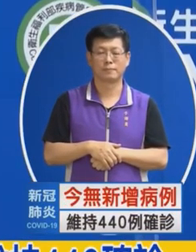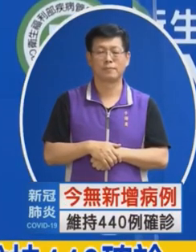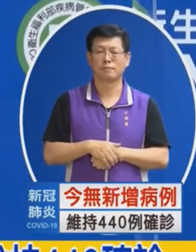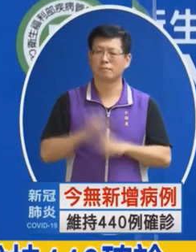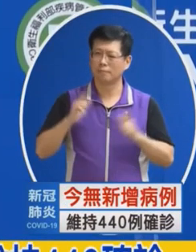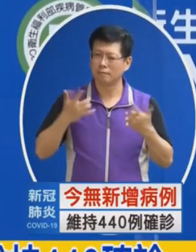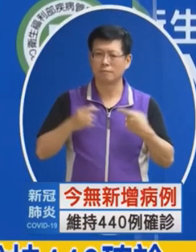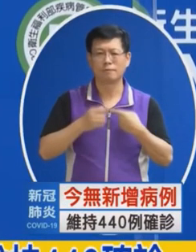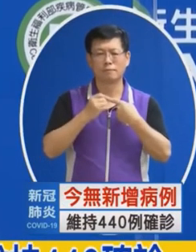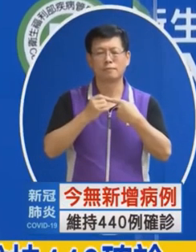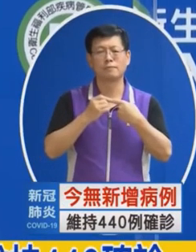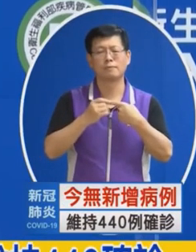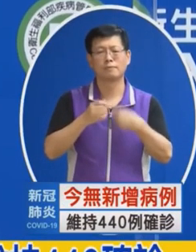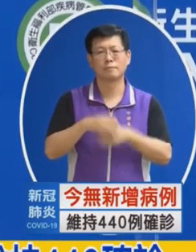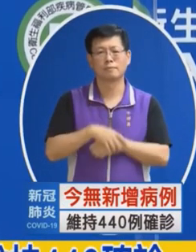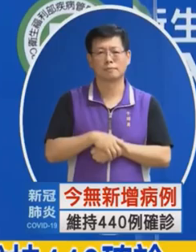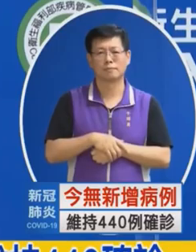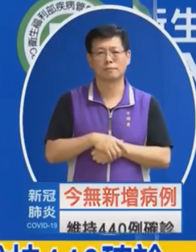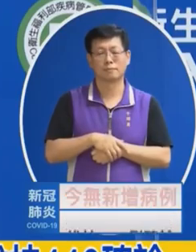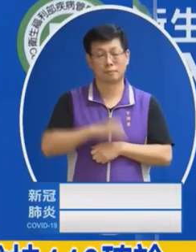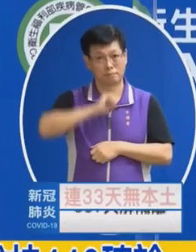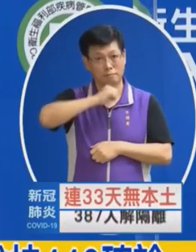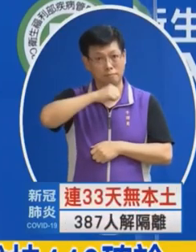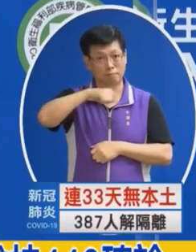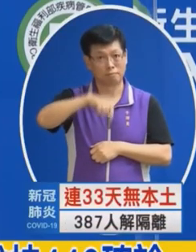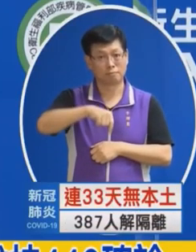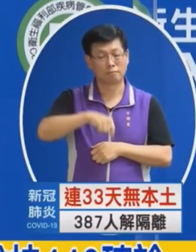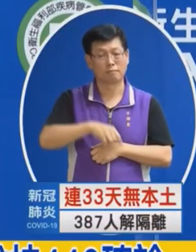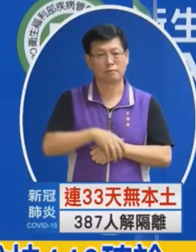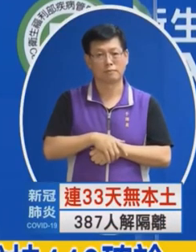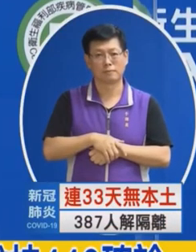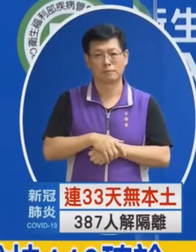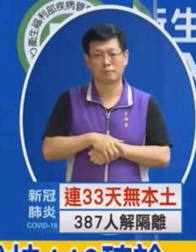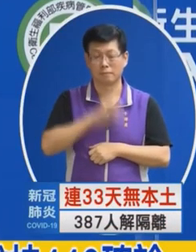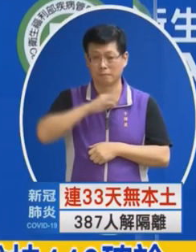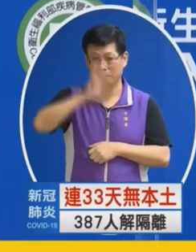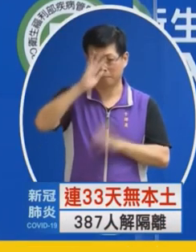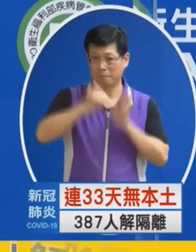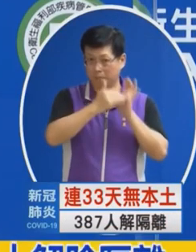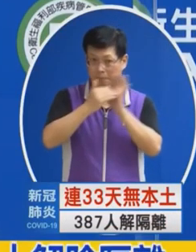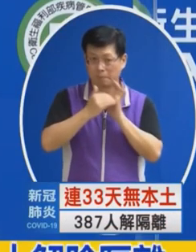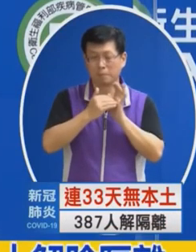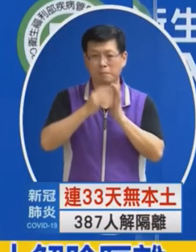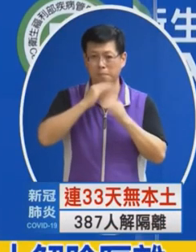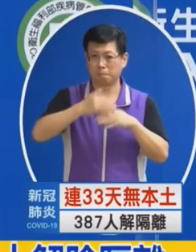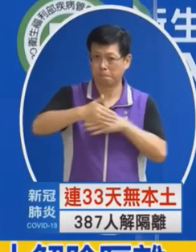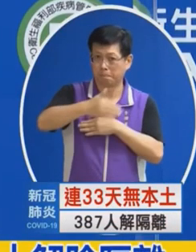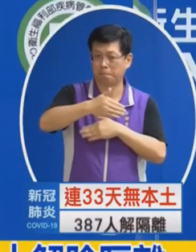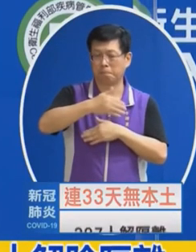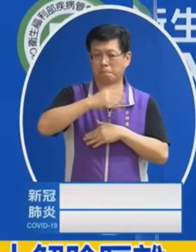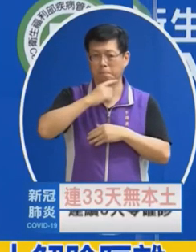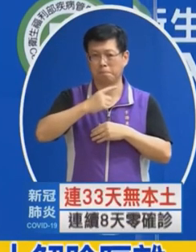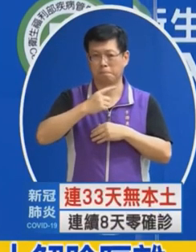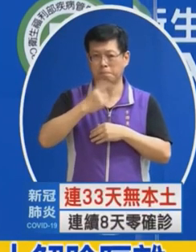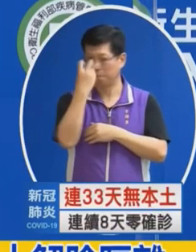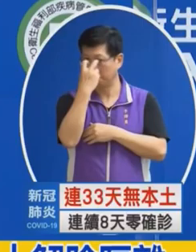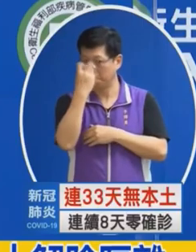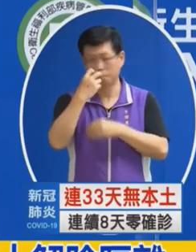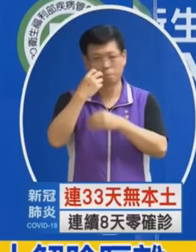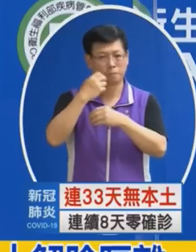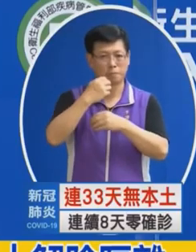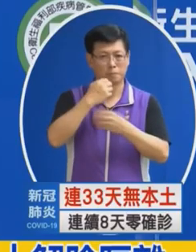有，大概第一个就是我们在台湾的整个的隔离或是我们相关的一些检疫的措